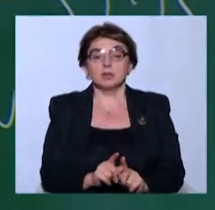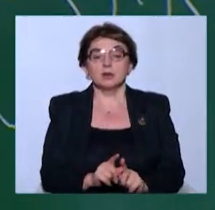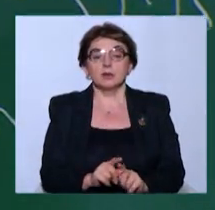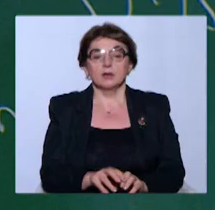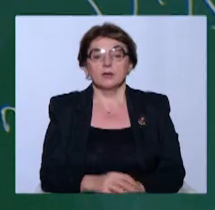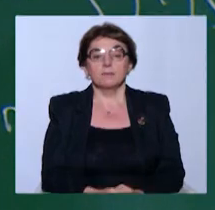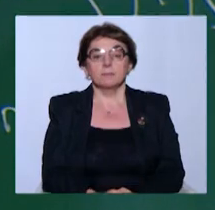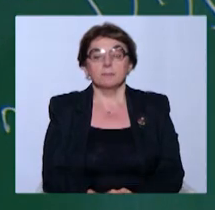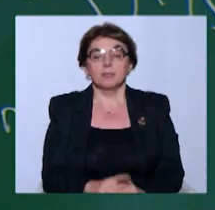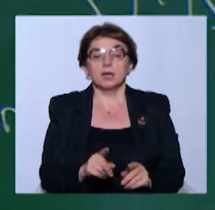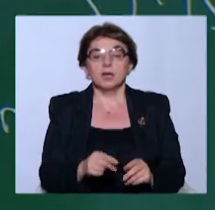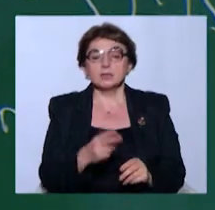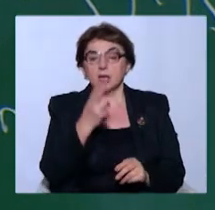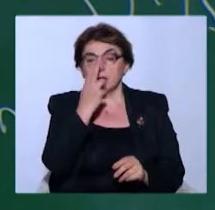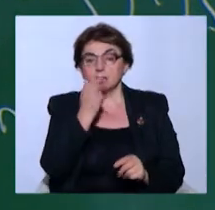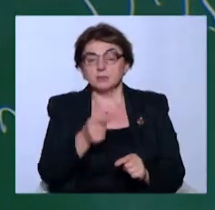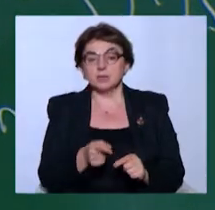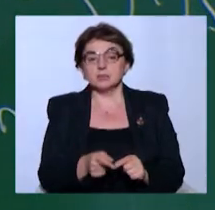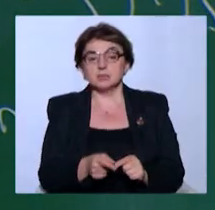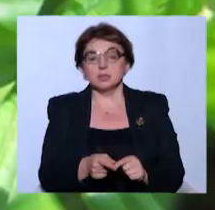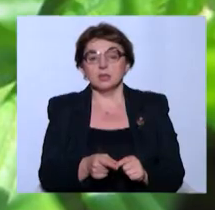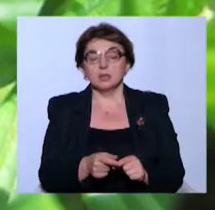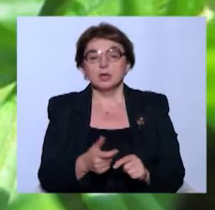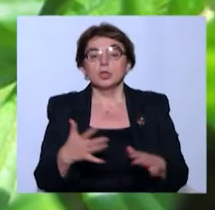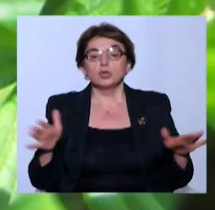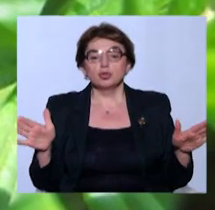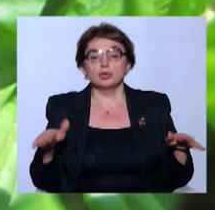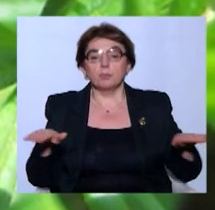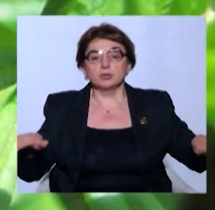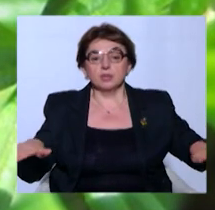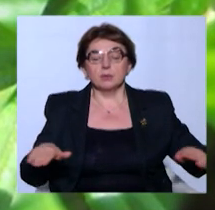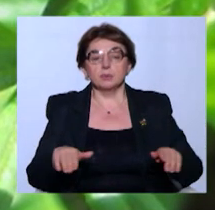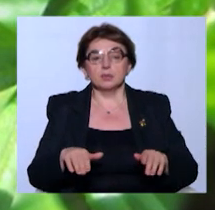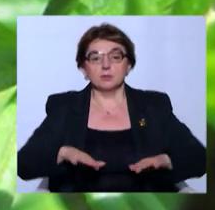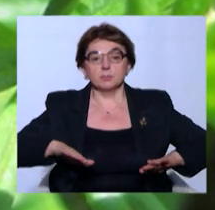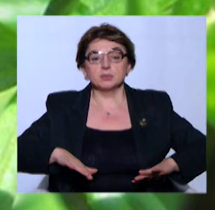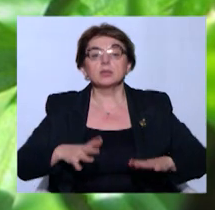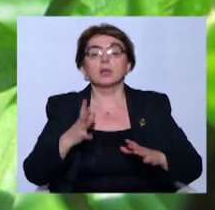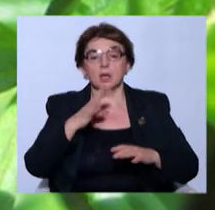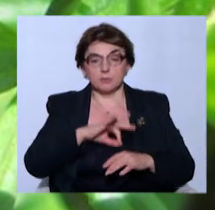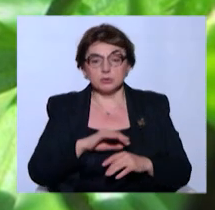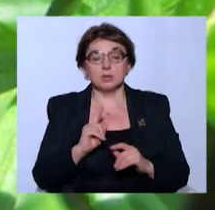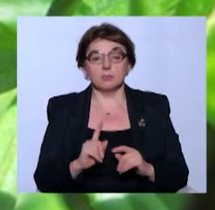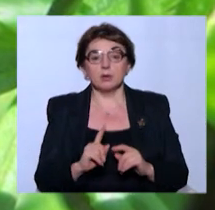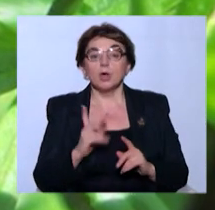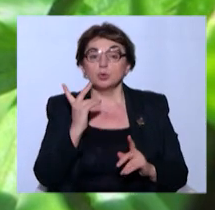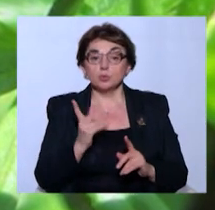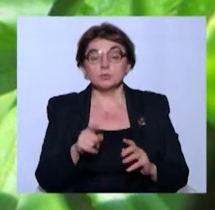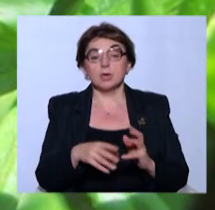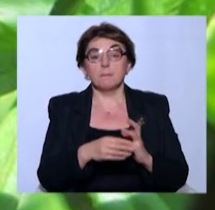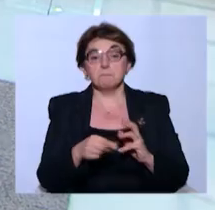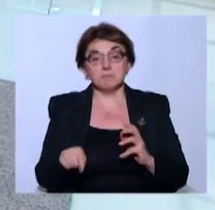ჭინჭრის ჭამას, თუმცა არსებობს მატლი მეჭინჭრი, რომელიც მას ძალიან კარგად